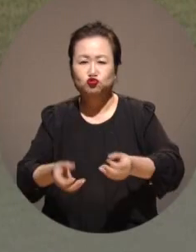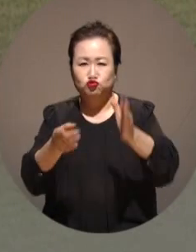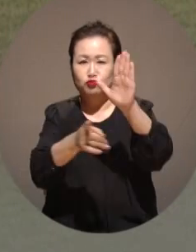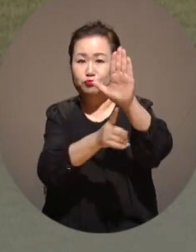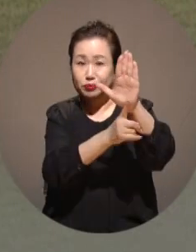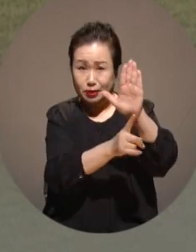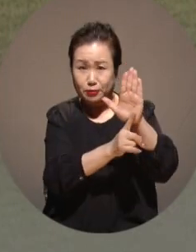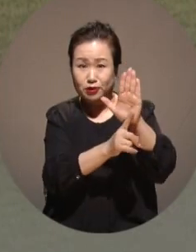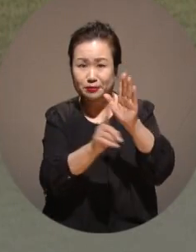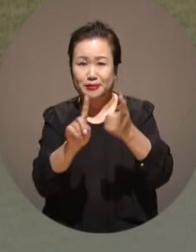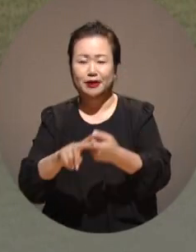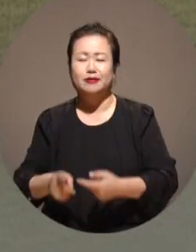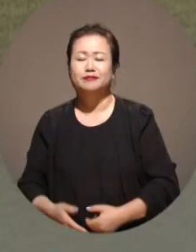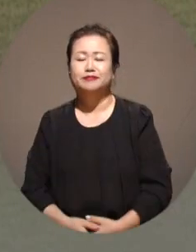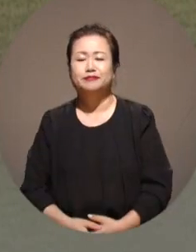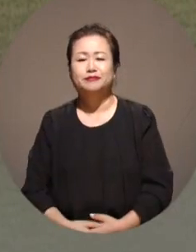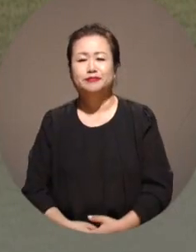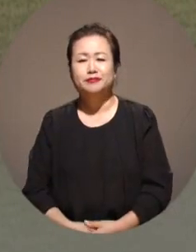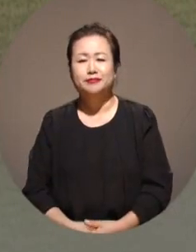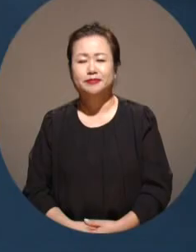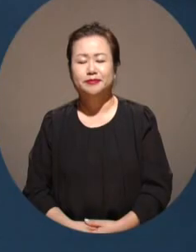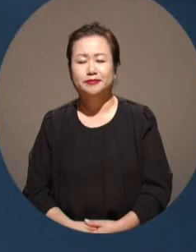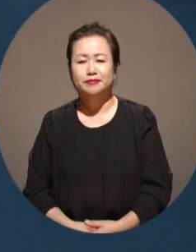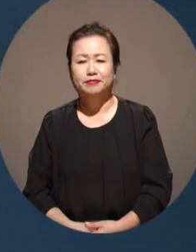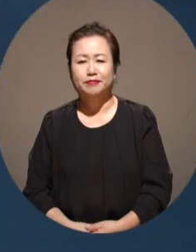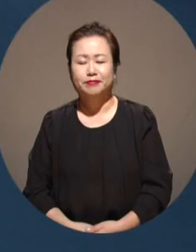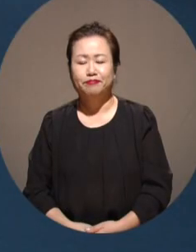발표했습니다 정세민 기자입니다